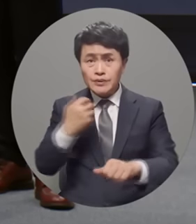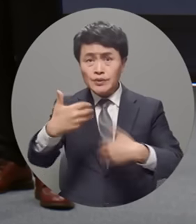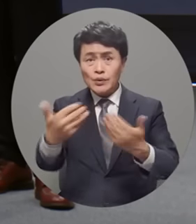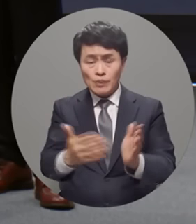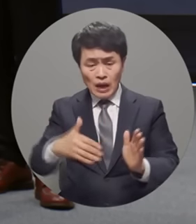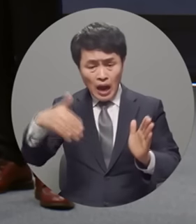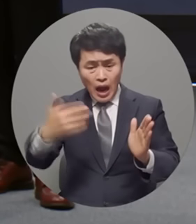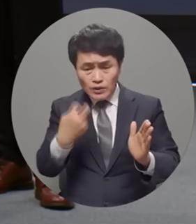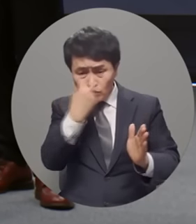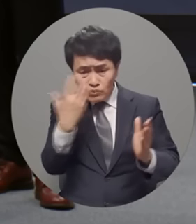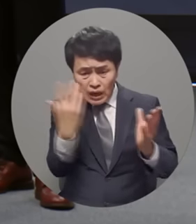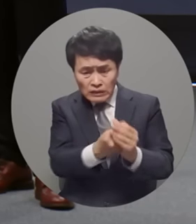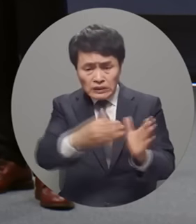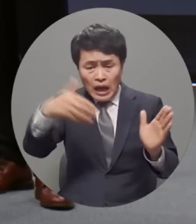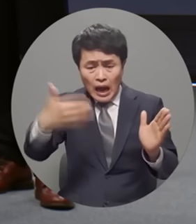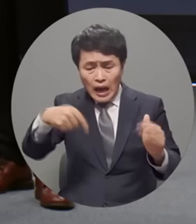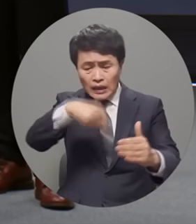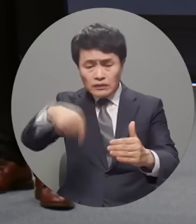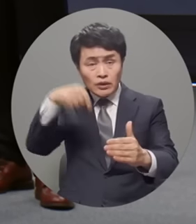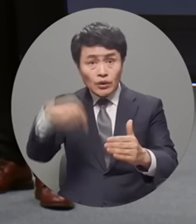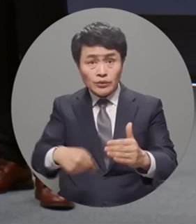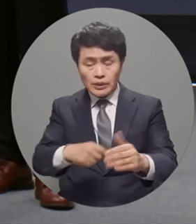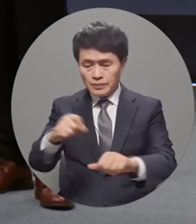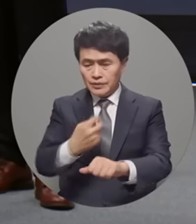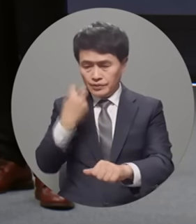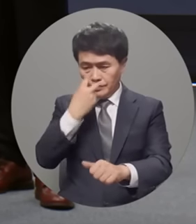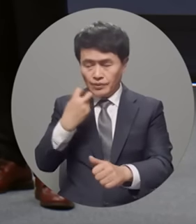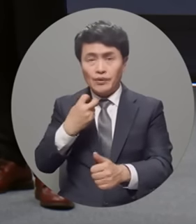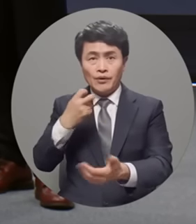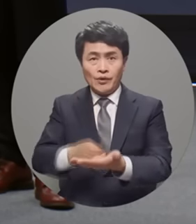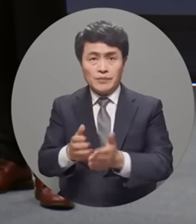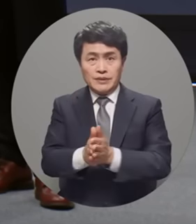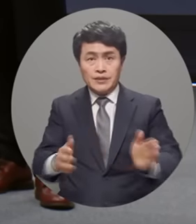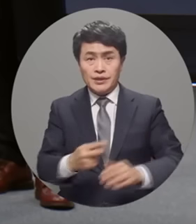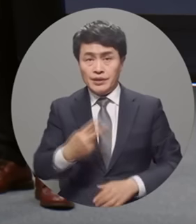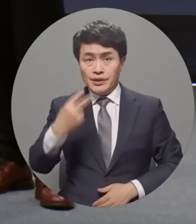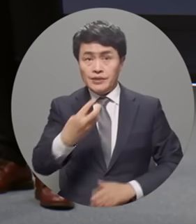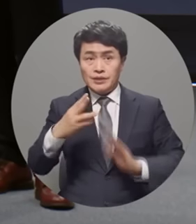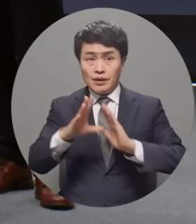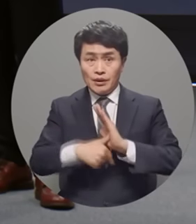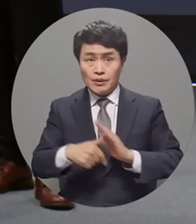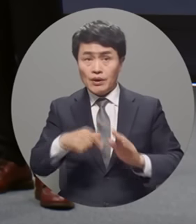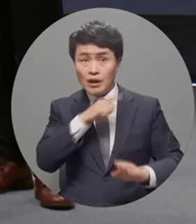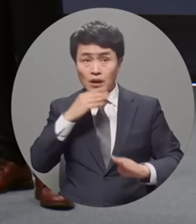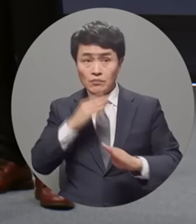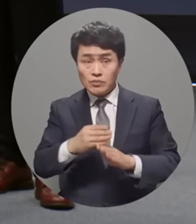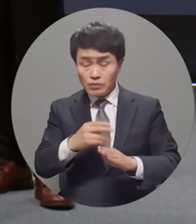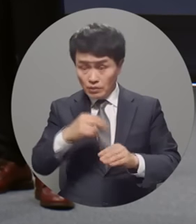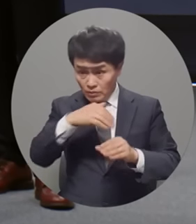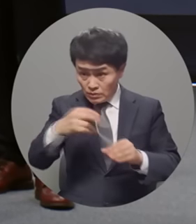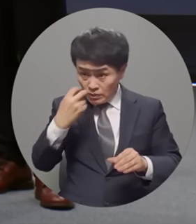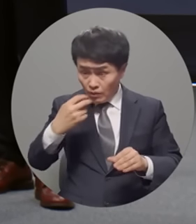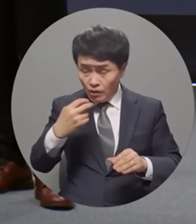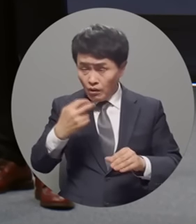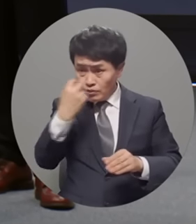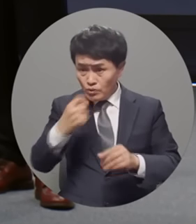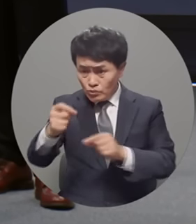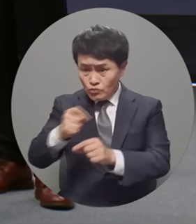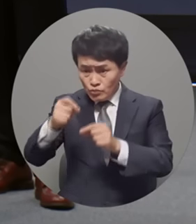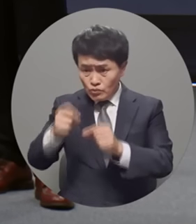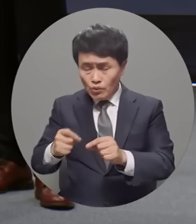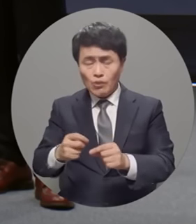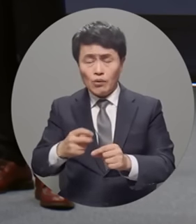수사가 종료되지 않은 시점에서 도입됐습니다. 2003년 대북송금 특검은 검찰이 수사 유보를 결정한 상황에서